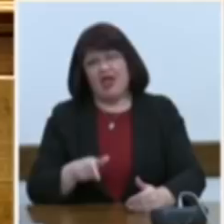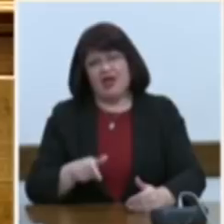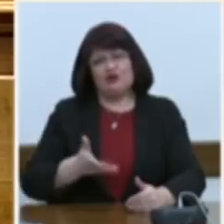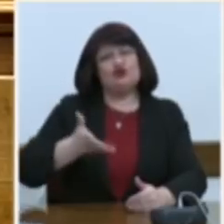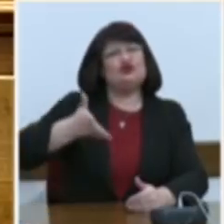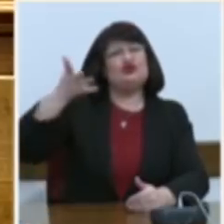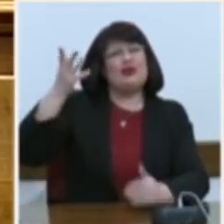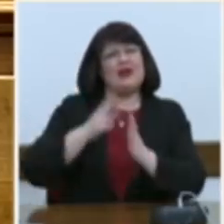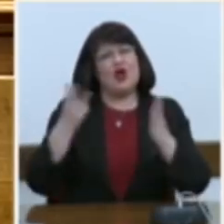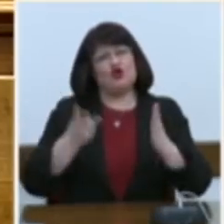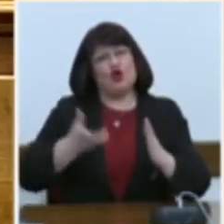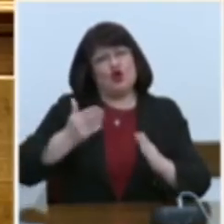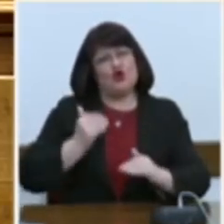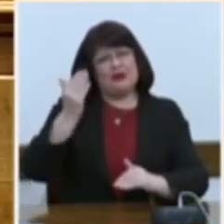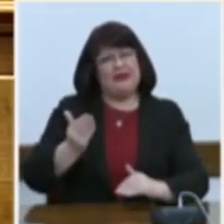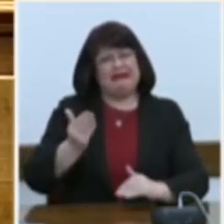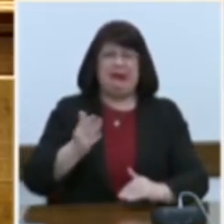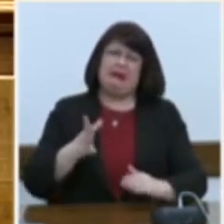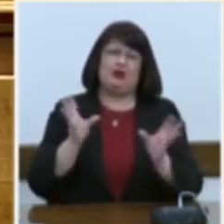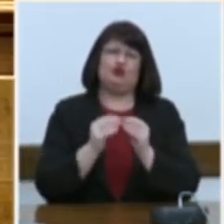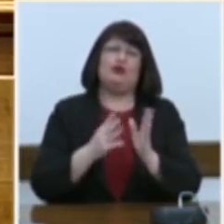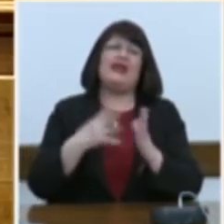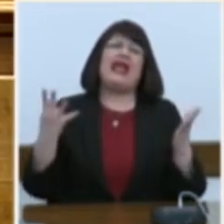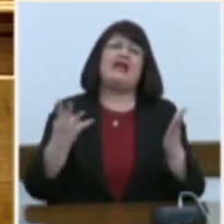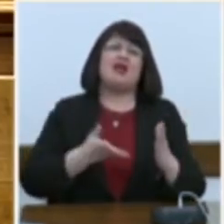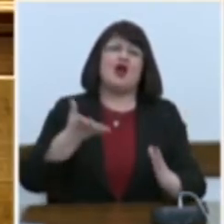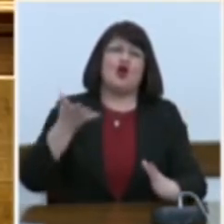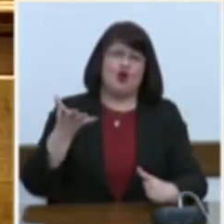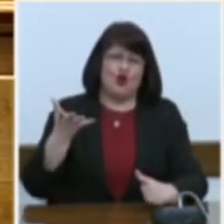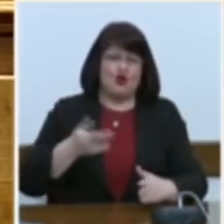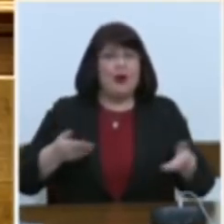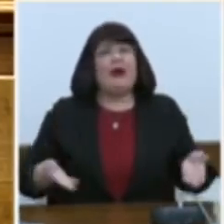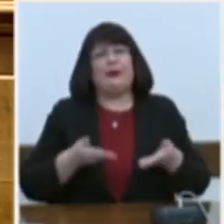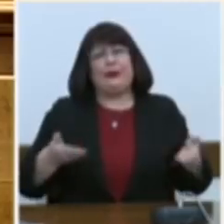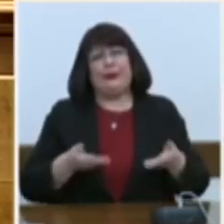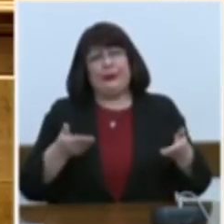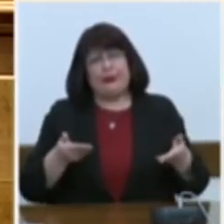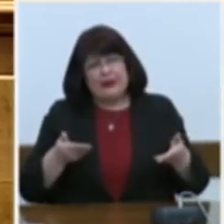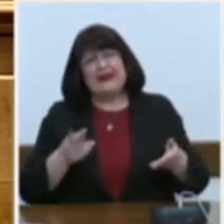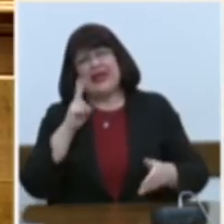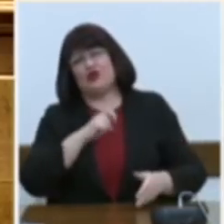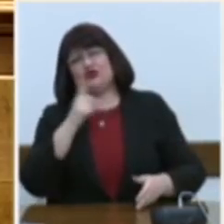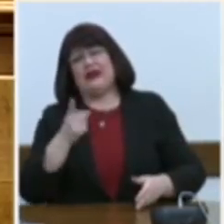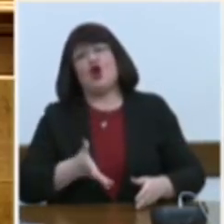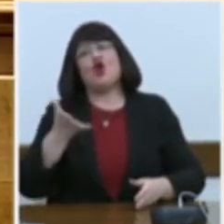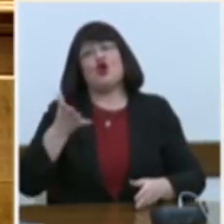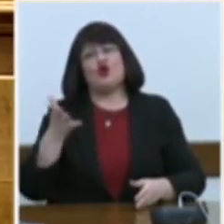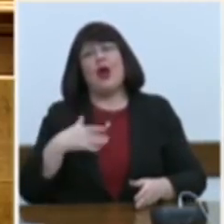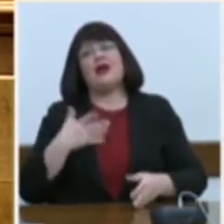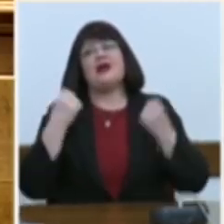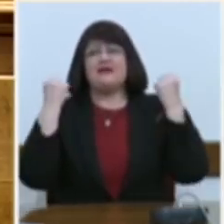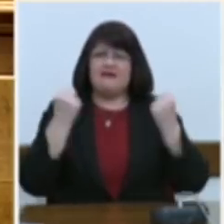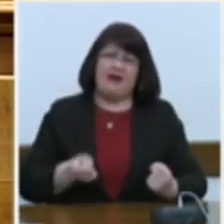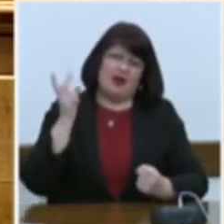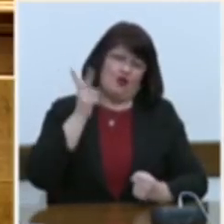του θύματος και για 1 έτος μετά, εφόσον πρόκειται για πλημέλημα, και για 3 έτη μετά, εφόσον